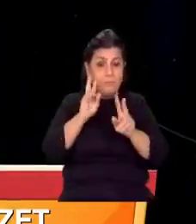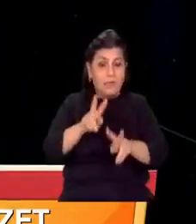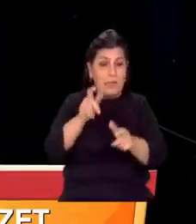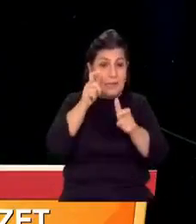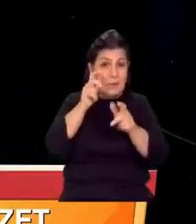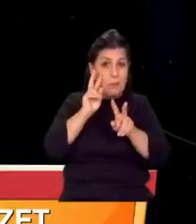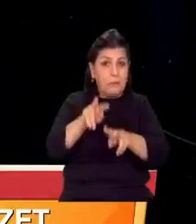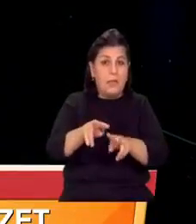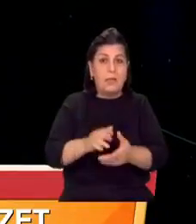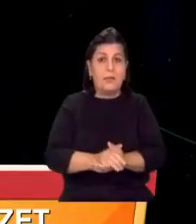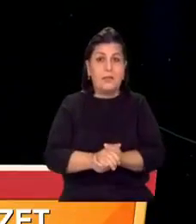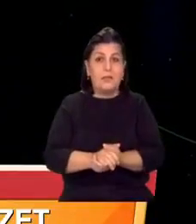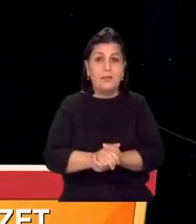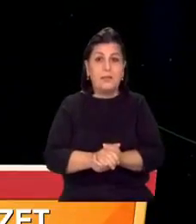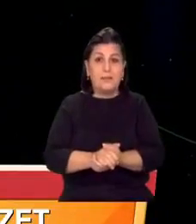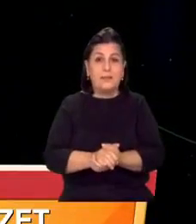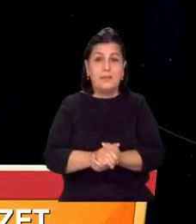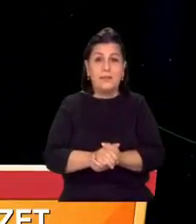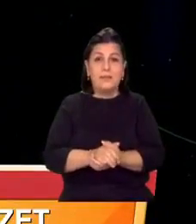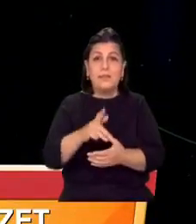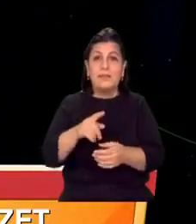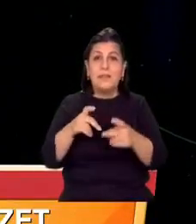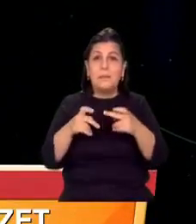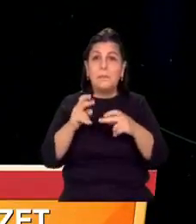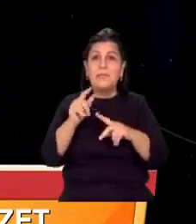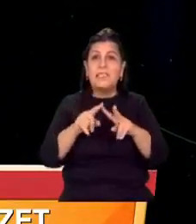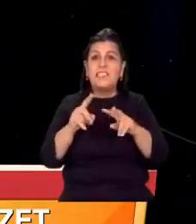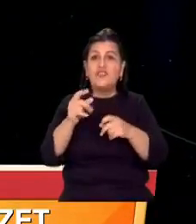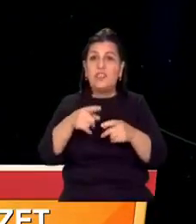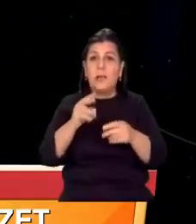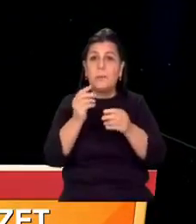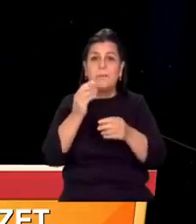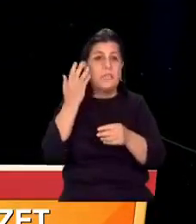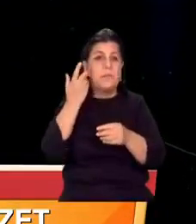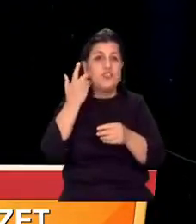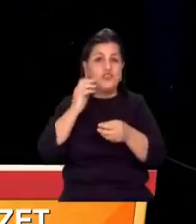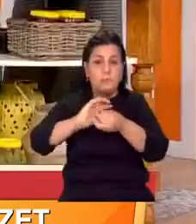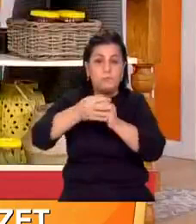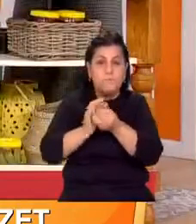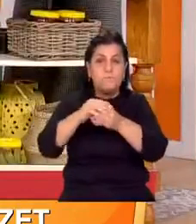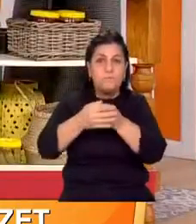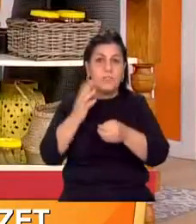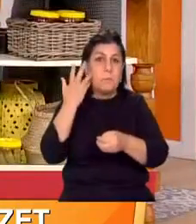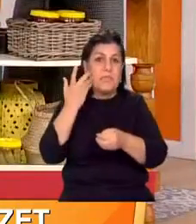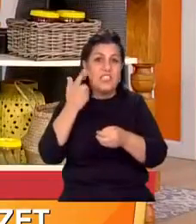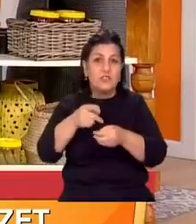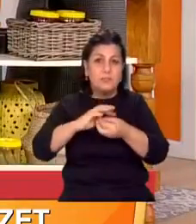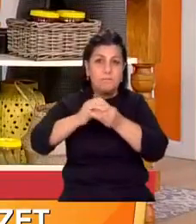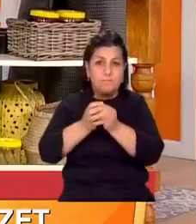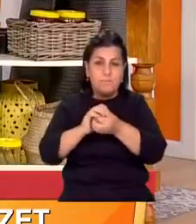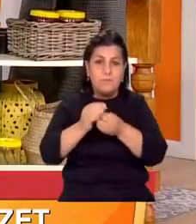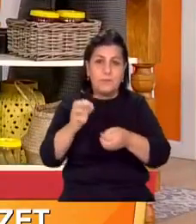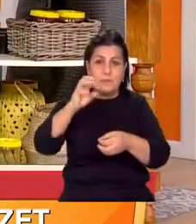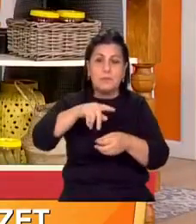bu pirinci bulanmış köftemiz burada bunu bu da en üst katta Bu arada bunu Tavuk da yapabilirler